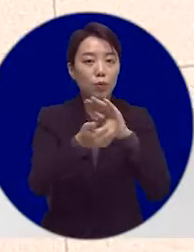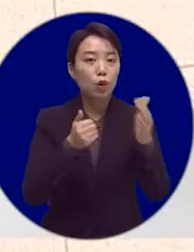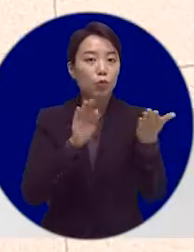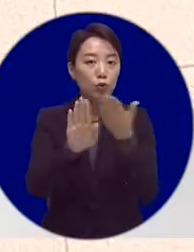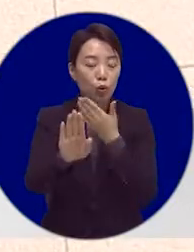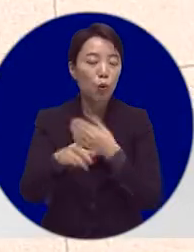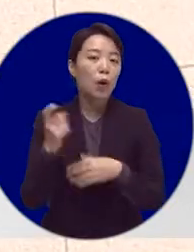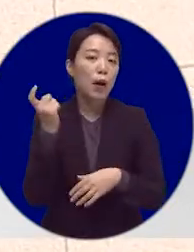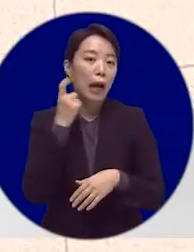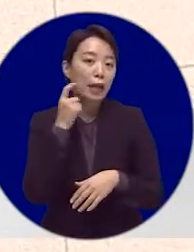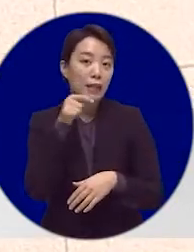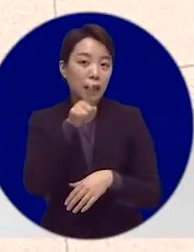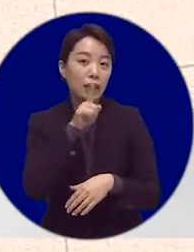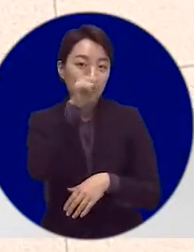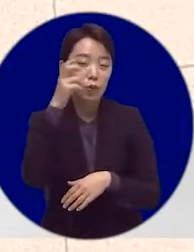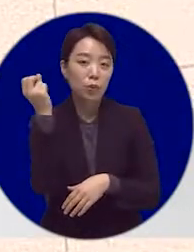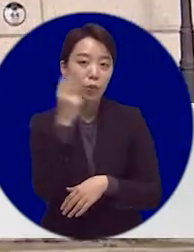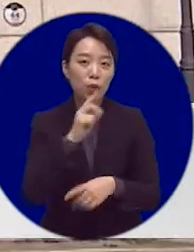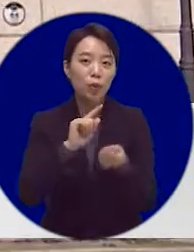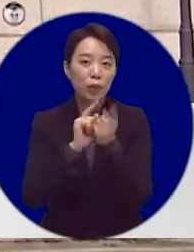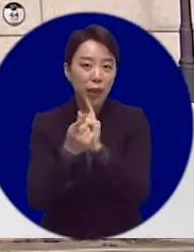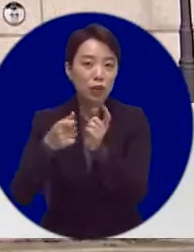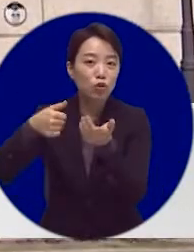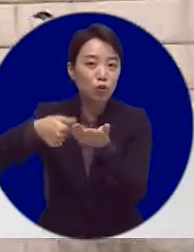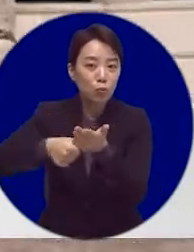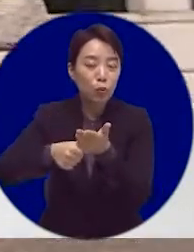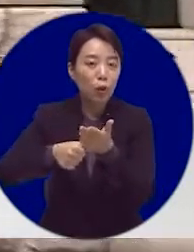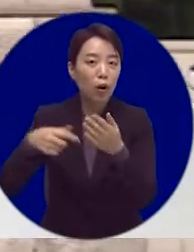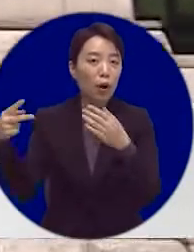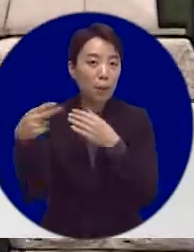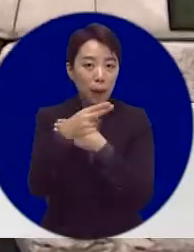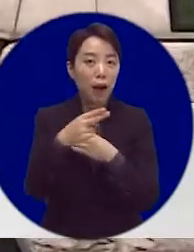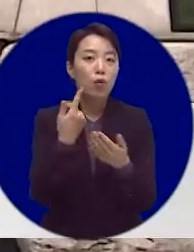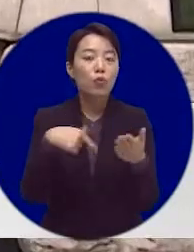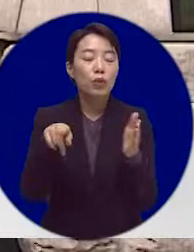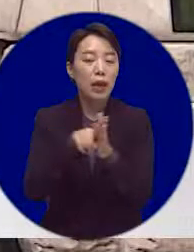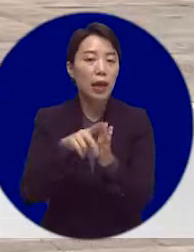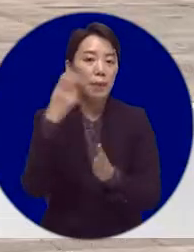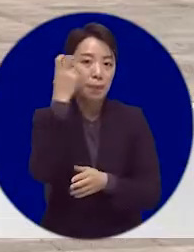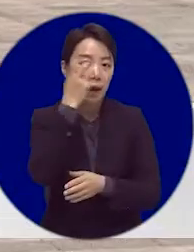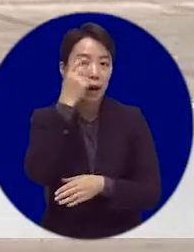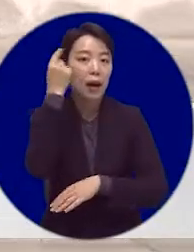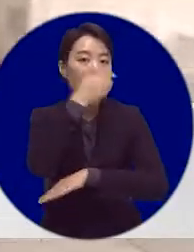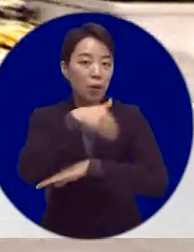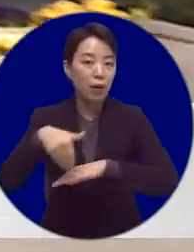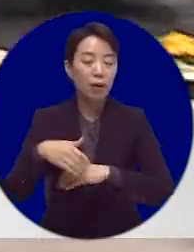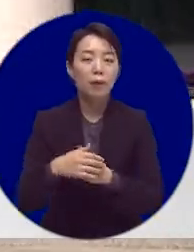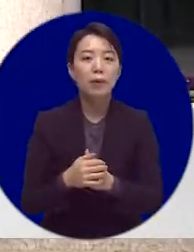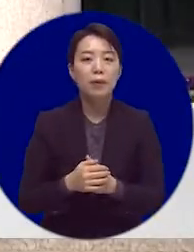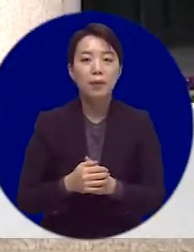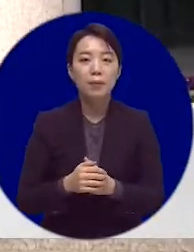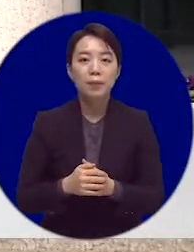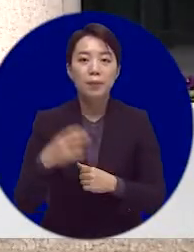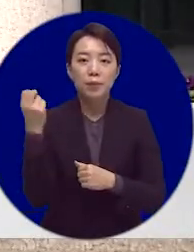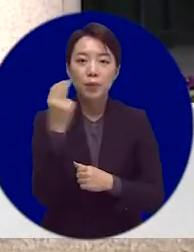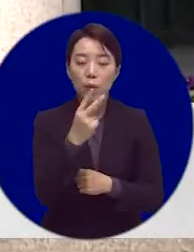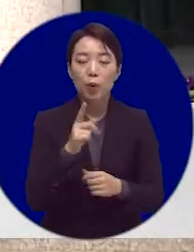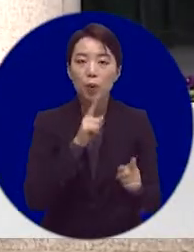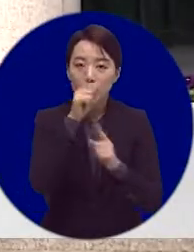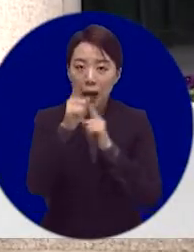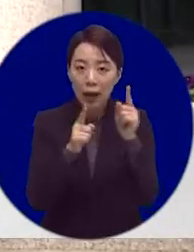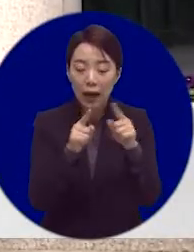거소투표 신고와 대리투표 행위 등을 근절하기 위해 예방 단속 활동을 합니다. 또 접수된 거소투표 신고서를